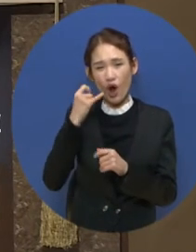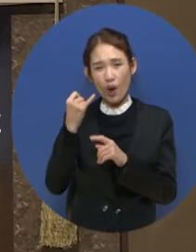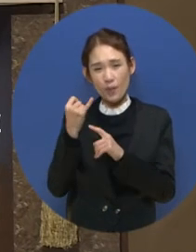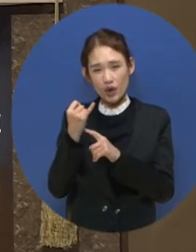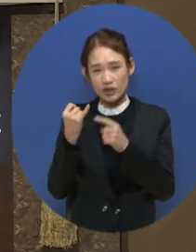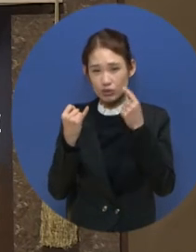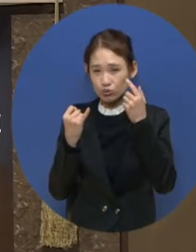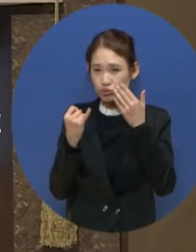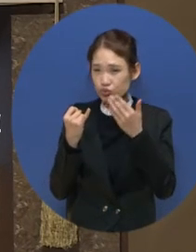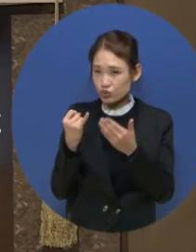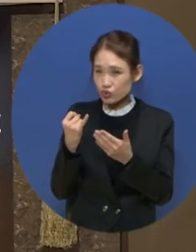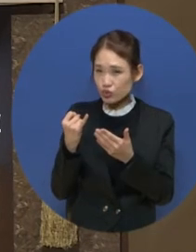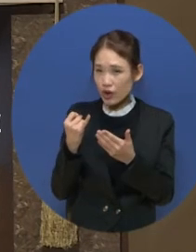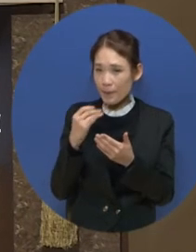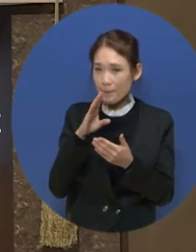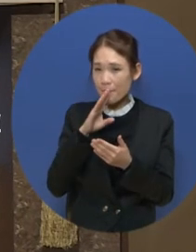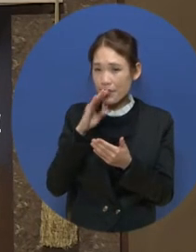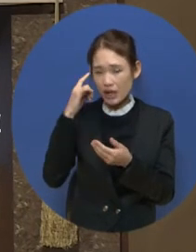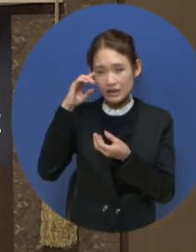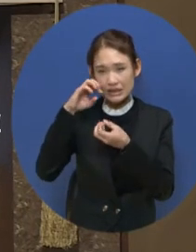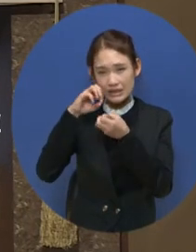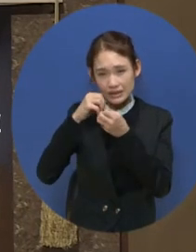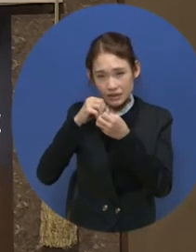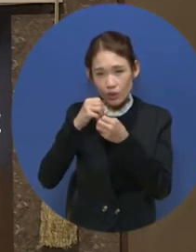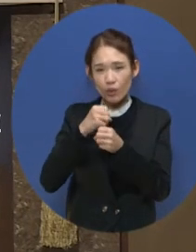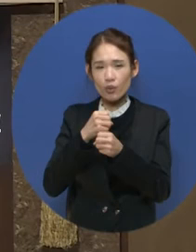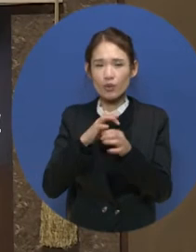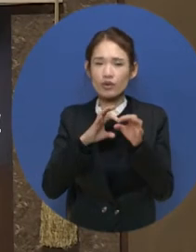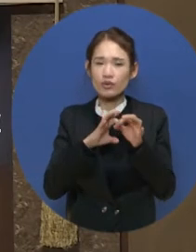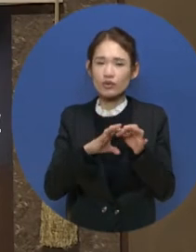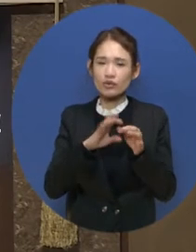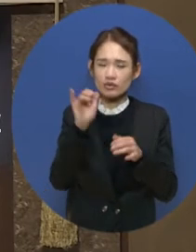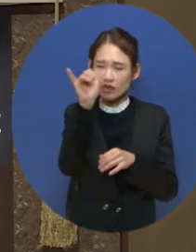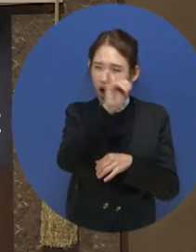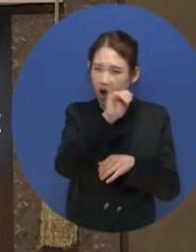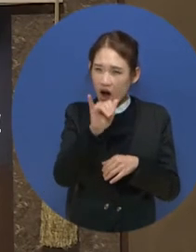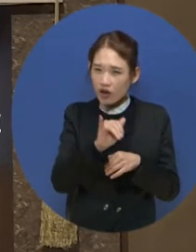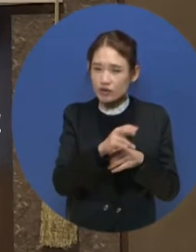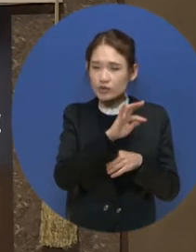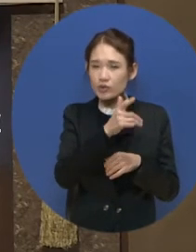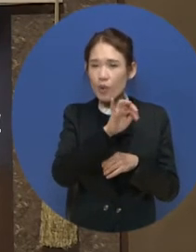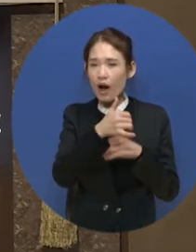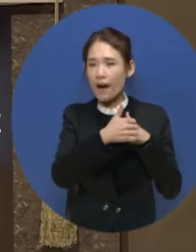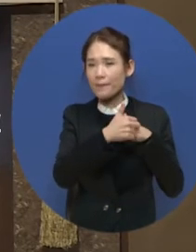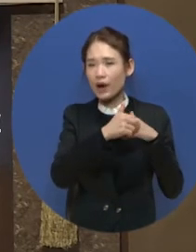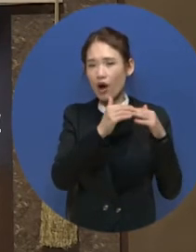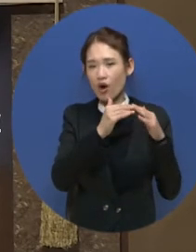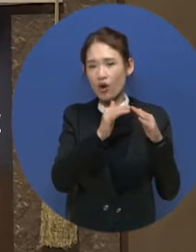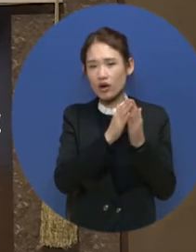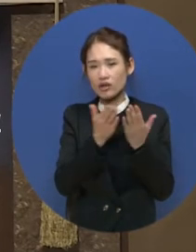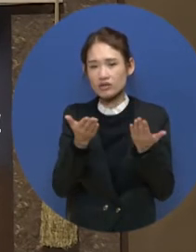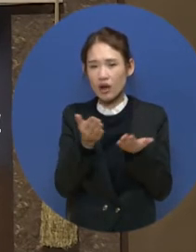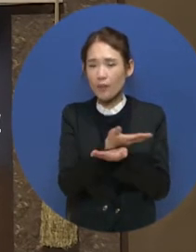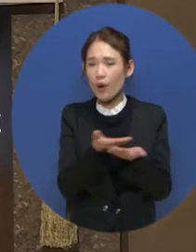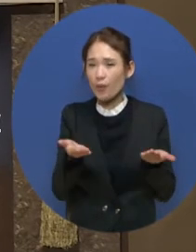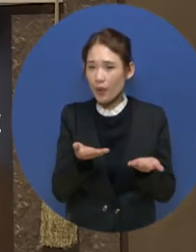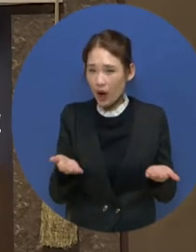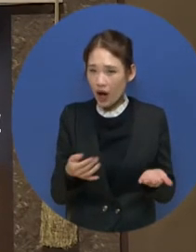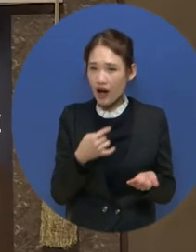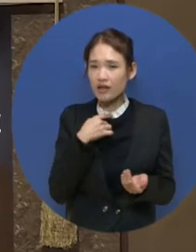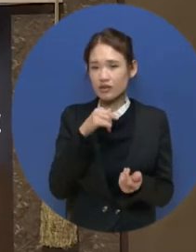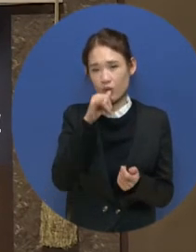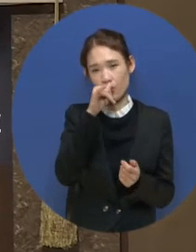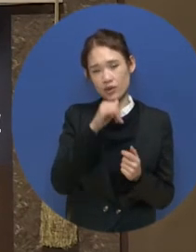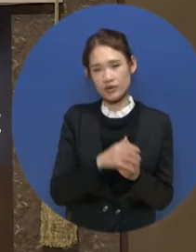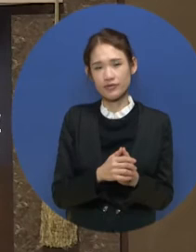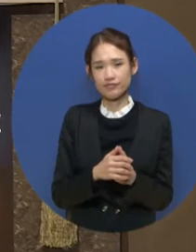질문 인데 그걸 응용을 해 가지고 막 하셔서 전국서 학과에 그 책이다 막 보급이 되기도 하고 뭐